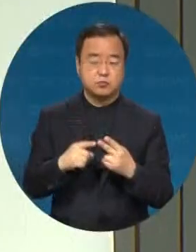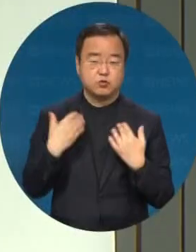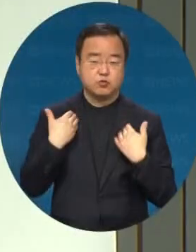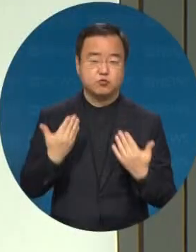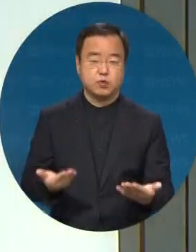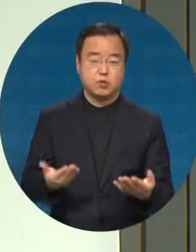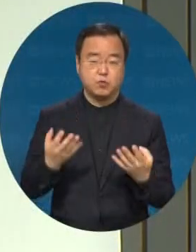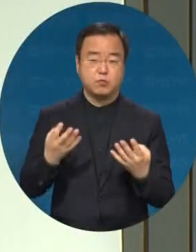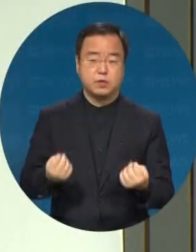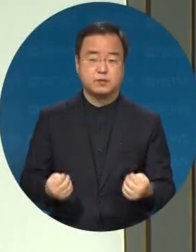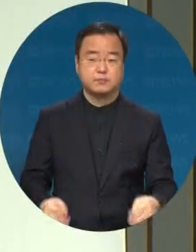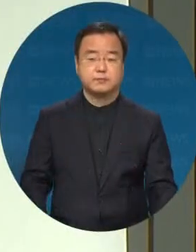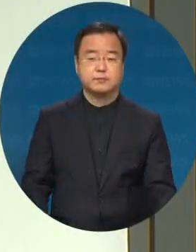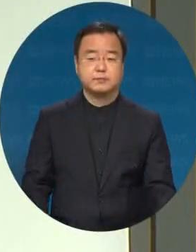EBS 뉴스 진태입니다